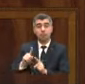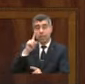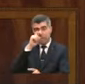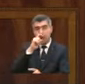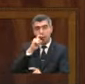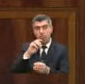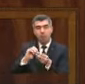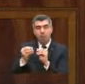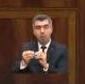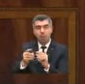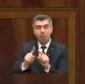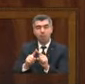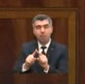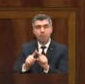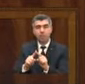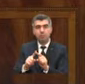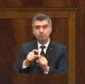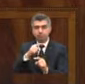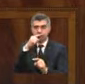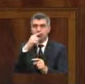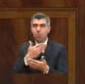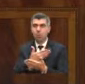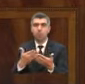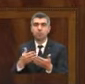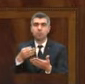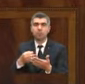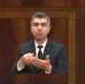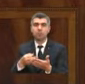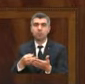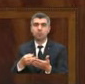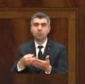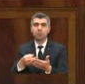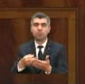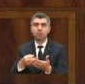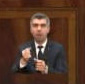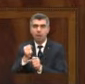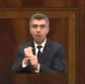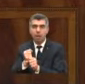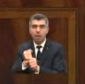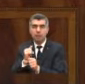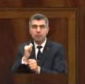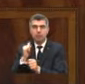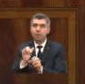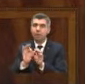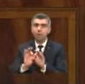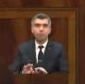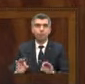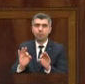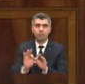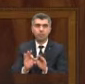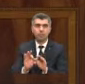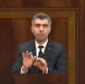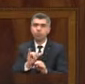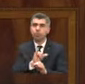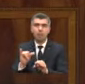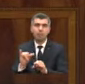اختبار للكرامة، كرامة العيش ما كيناش. احنا ماشي في مجال دابا ديال